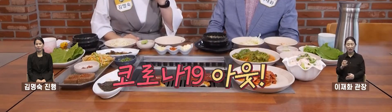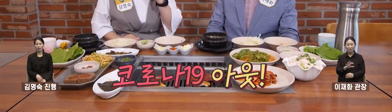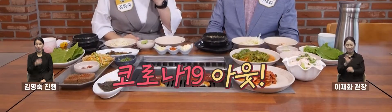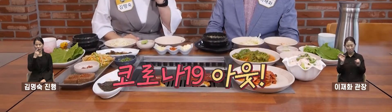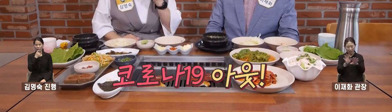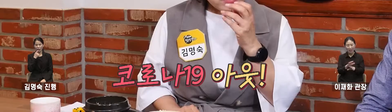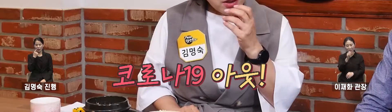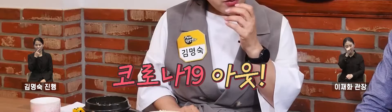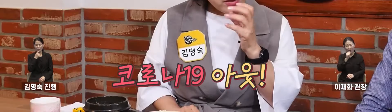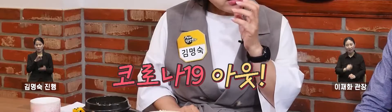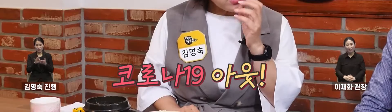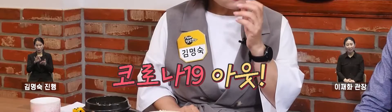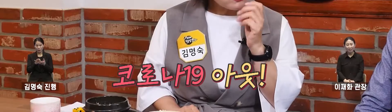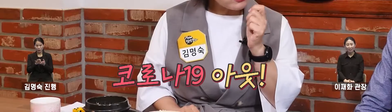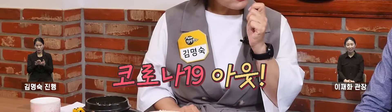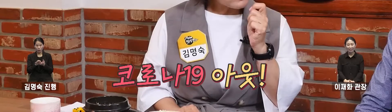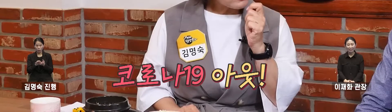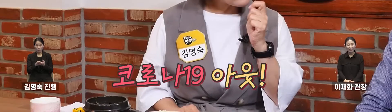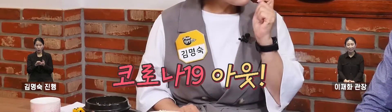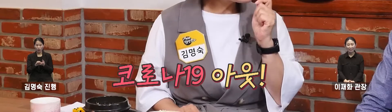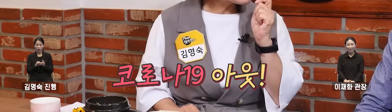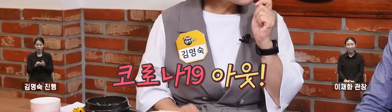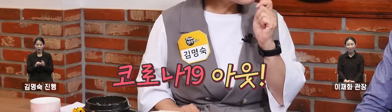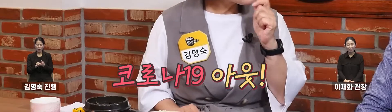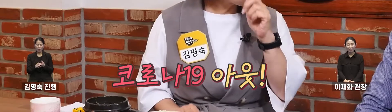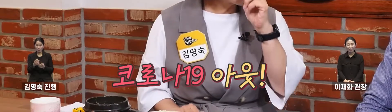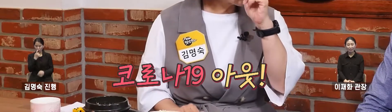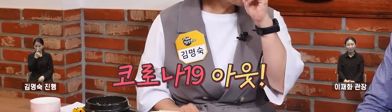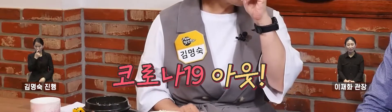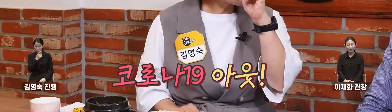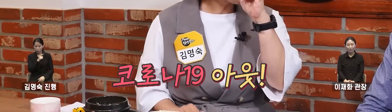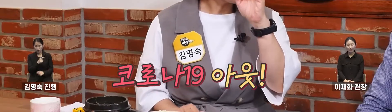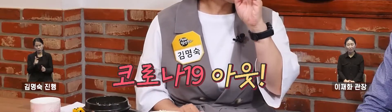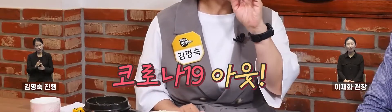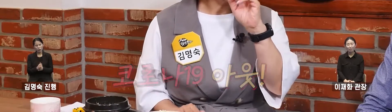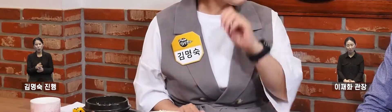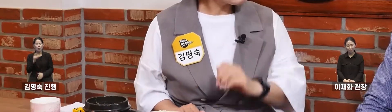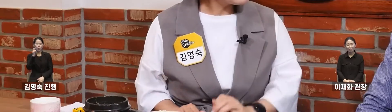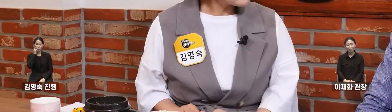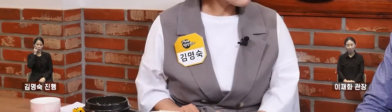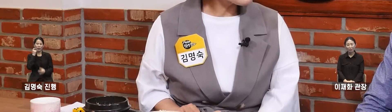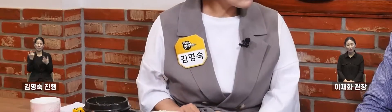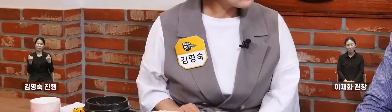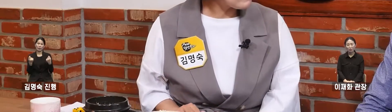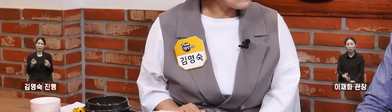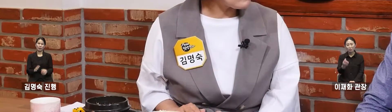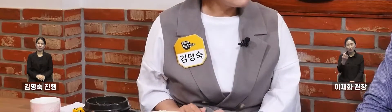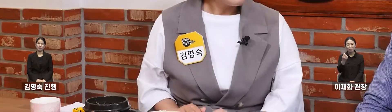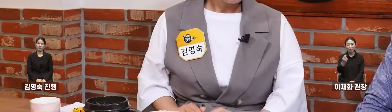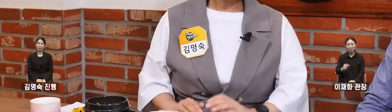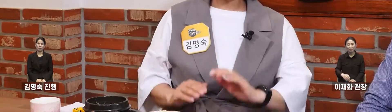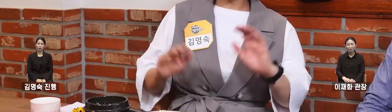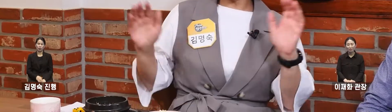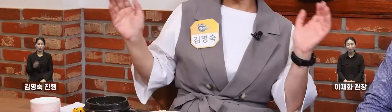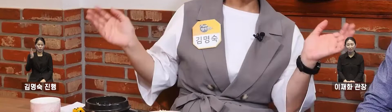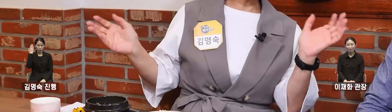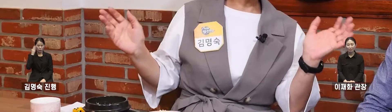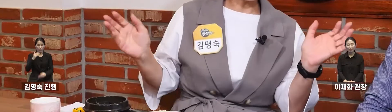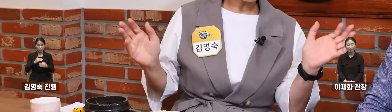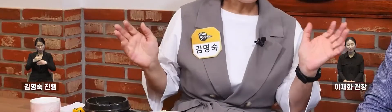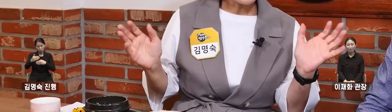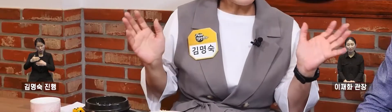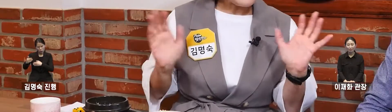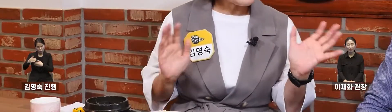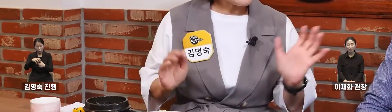끝났으면 좋겠습니다. 그러니까 입을 사용해서 하는 것들은 아무래도 좀 지금 못하고 있는 상황이겠네요. 예, 예. 네, 근데 이제 요즘